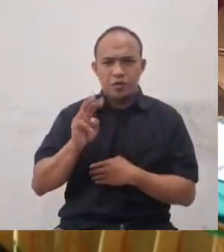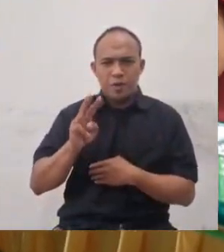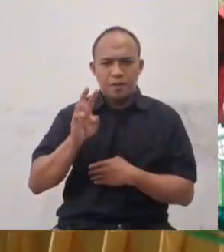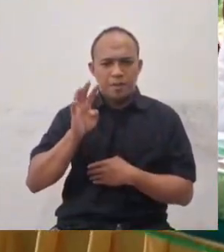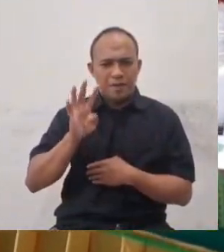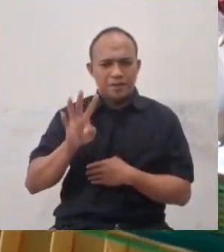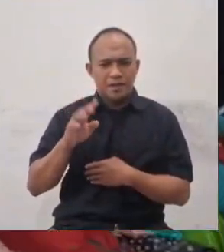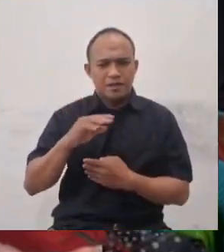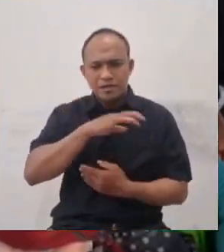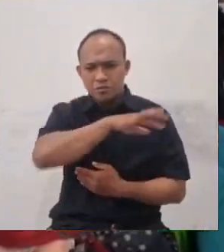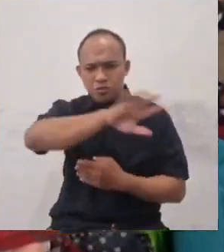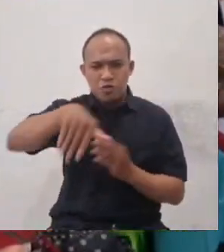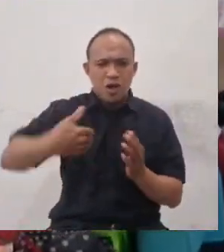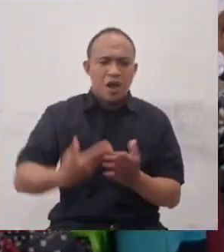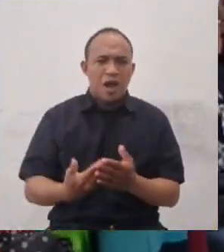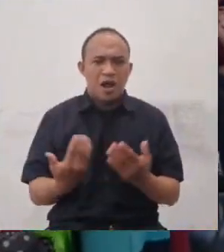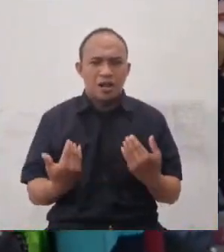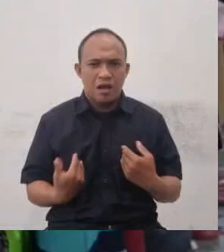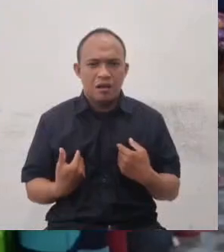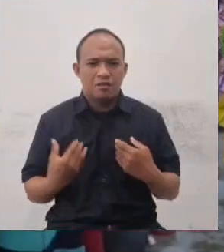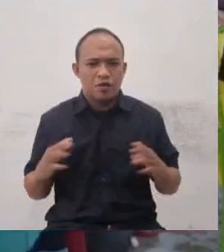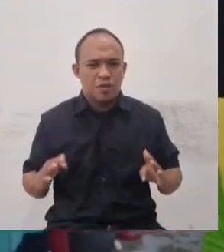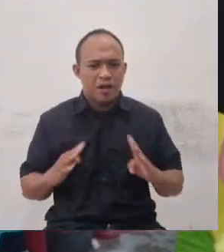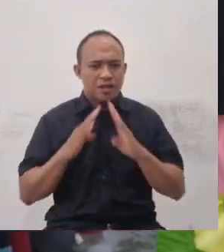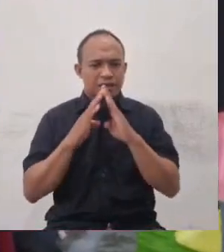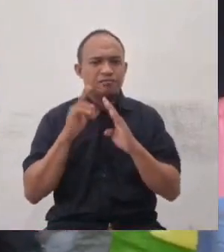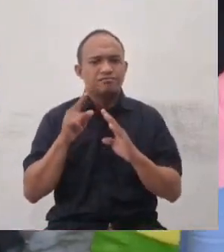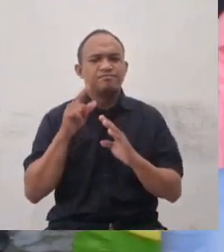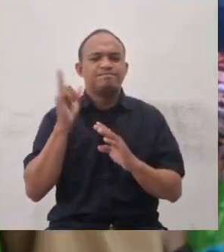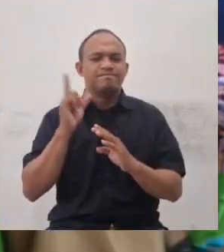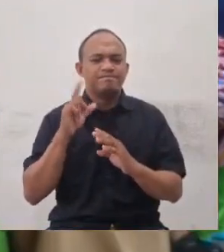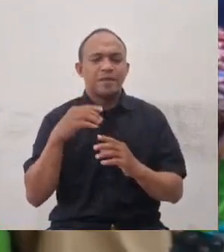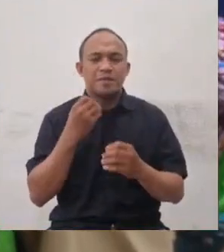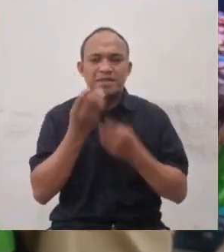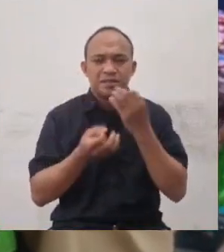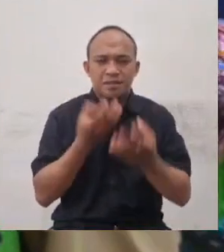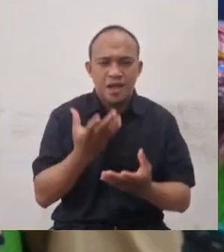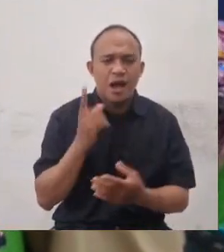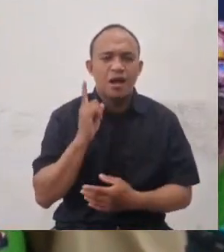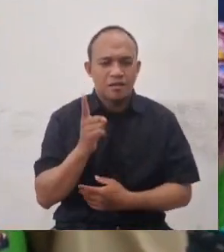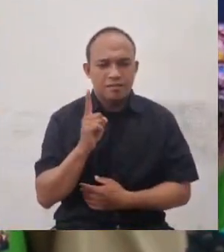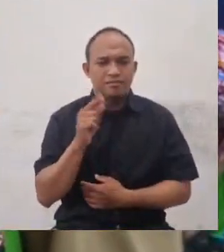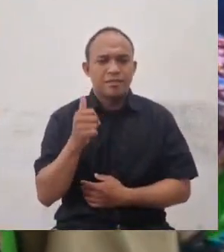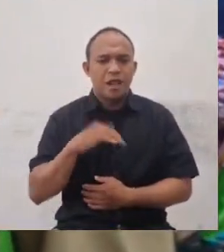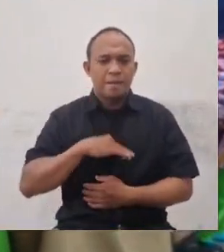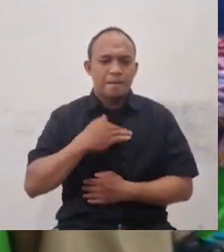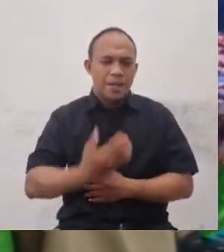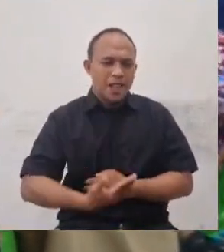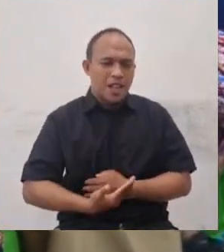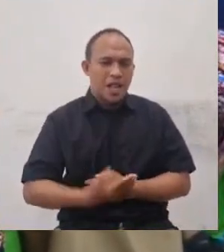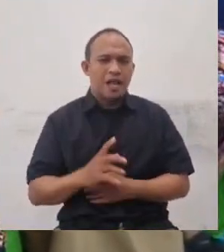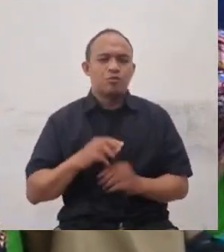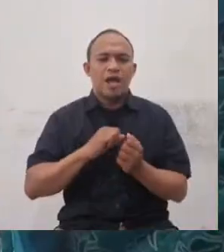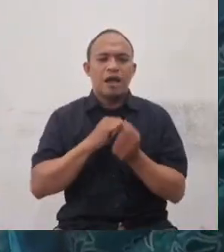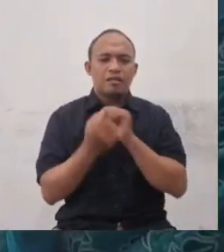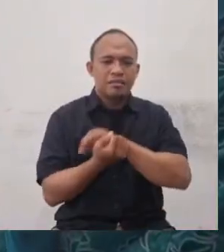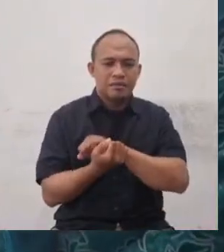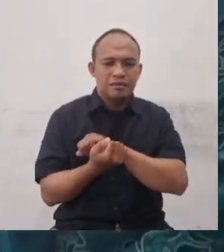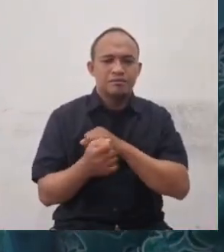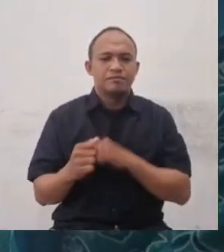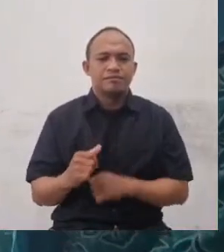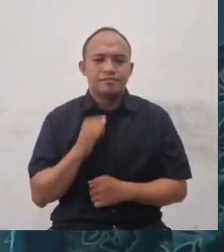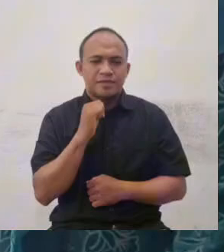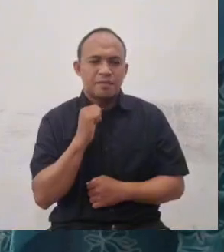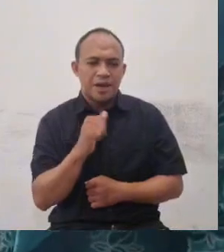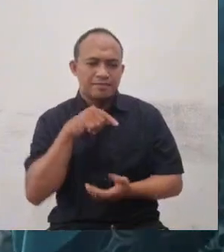semua posyandu di tiap kabupaten kota. Sasarannya adalah balita, ibu hamil, dan calon pengantin. Kita